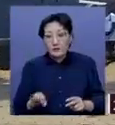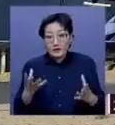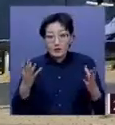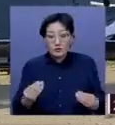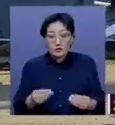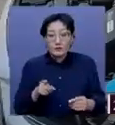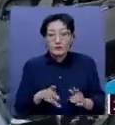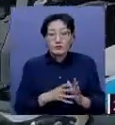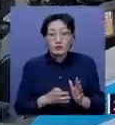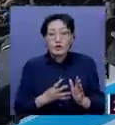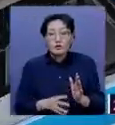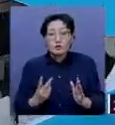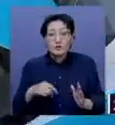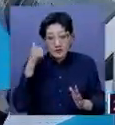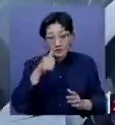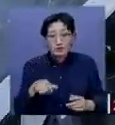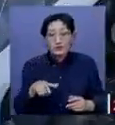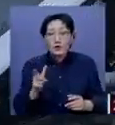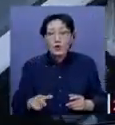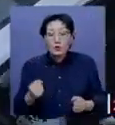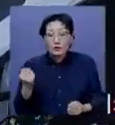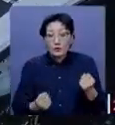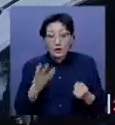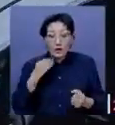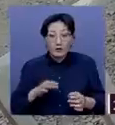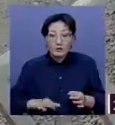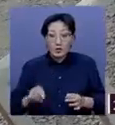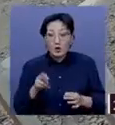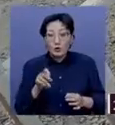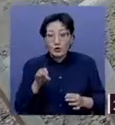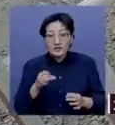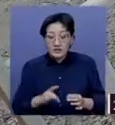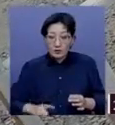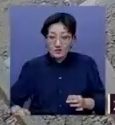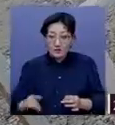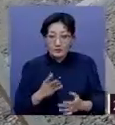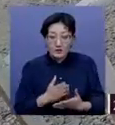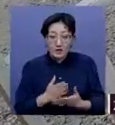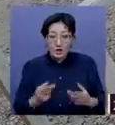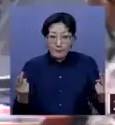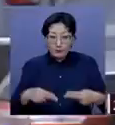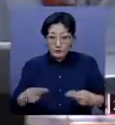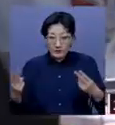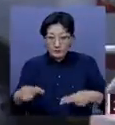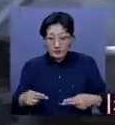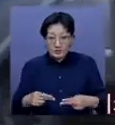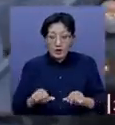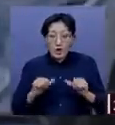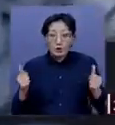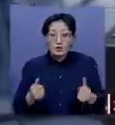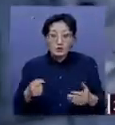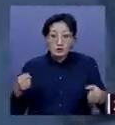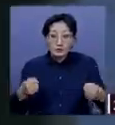күні 1992 жылғы азамат көлігімен Алматы облысы Көксай шағын ауданында орналасқан блокбекеттегі қоршауды